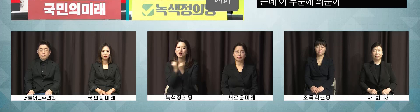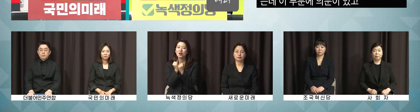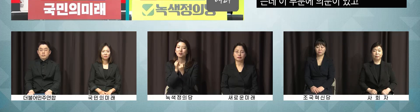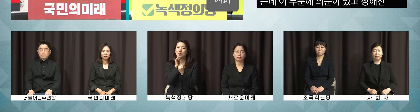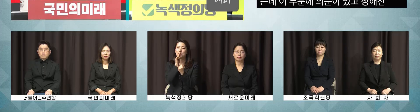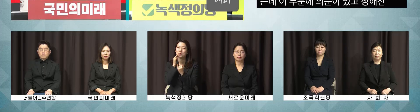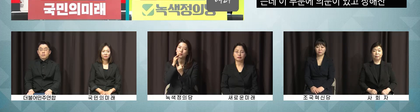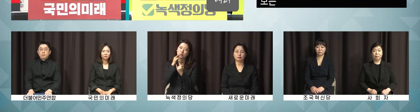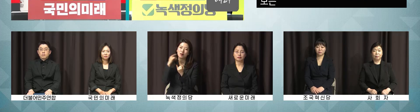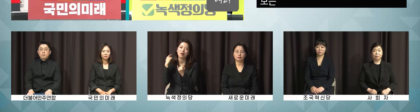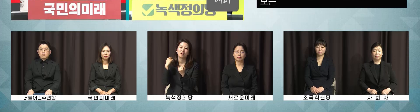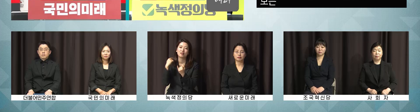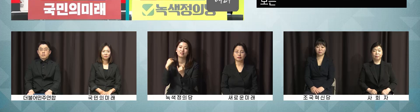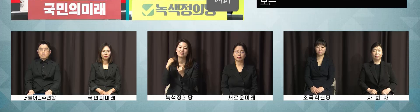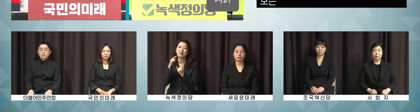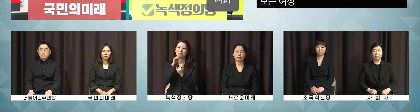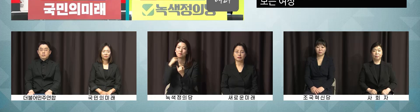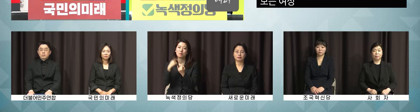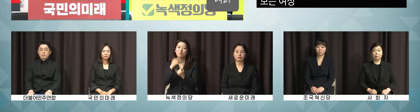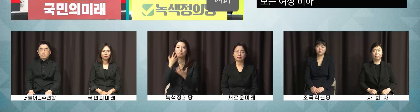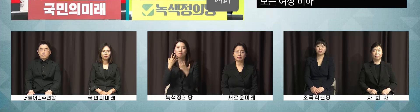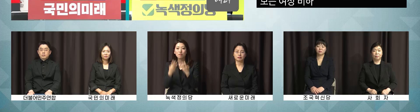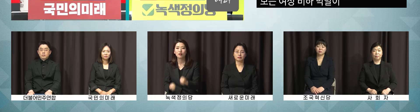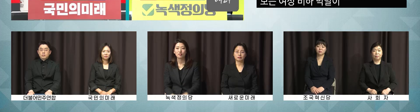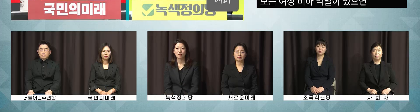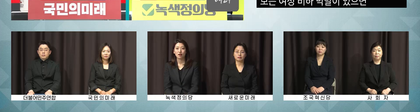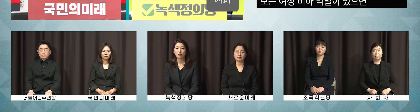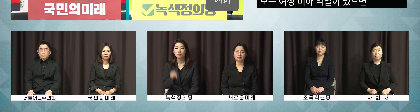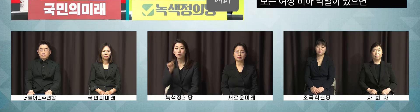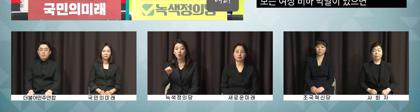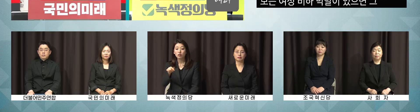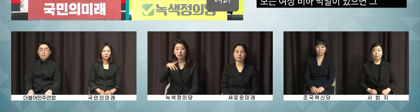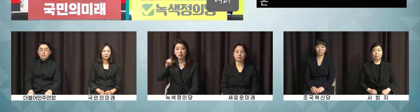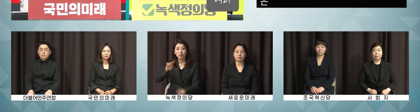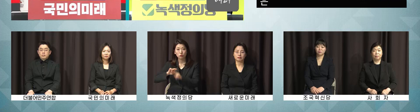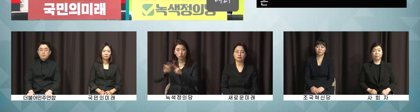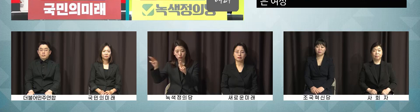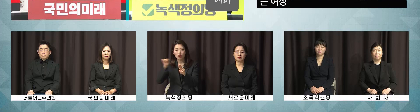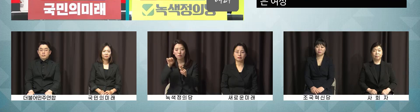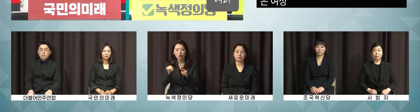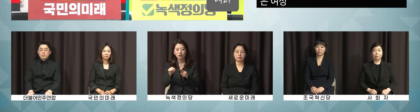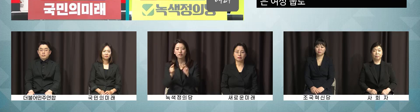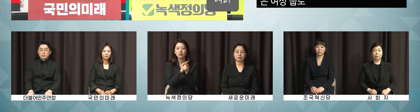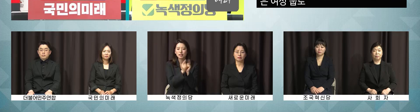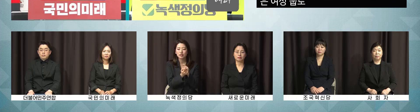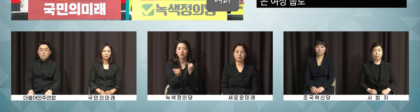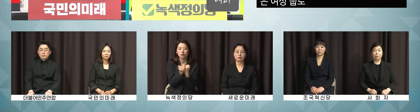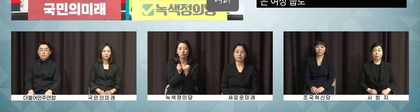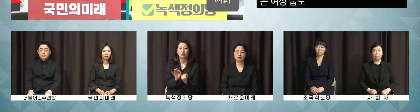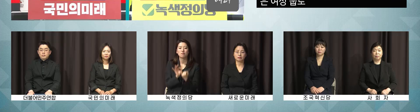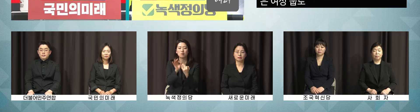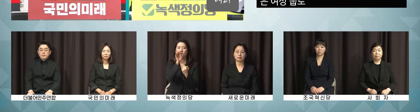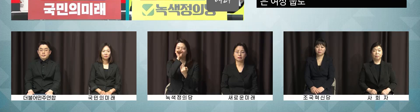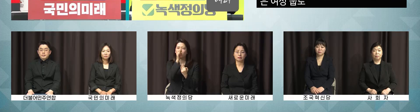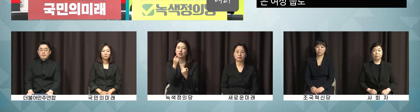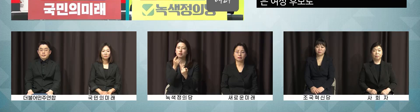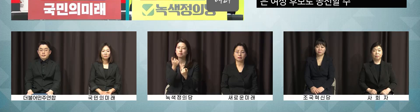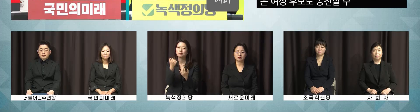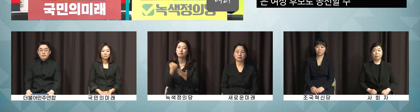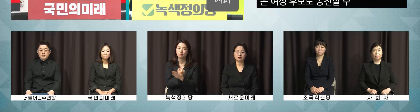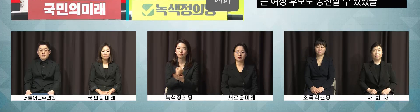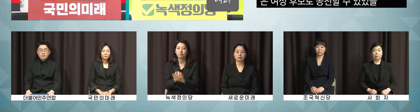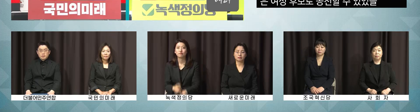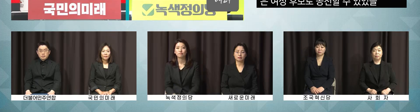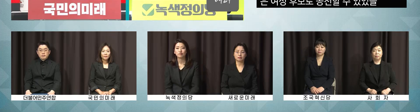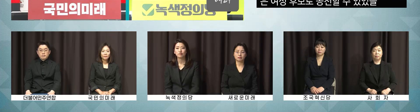문제가 됐으면 적어도 그 지역에 대한 전략 공천은 여성 후보로 할 수 있었을지 않았을까 이런 아쉬움이 깊게 묻어납니다.